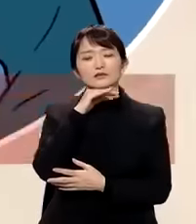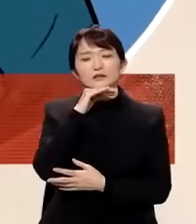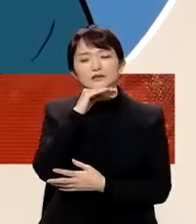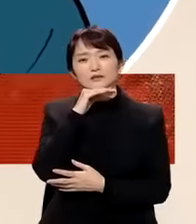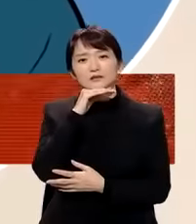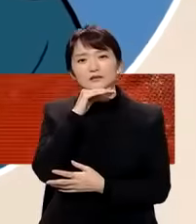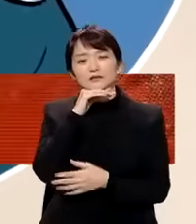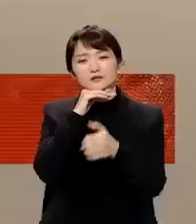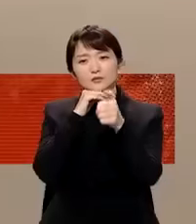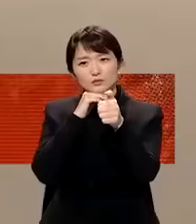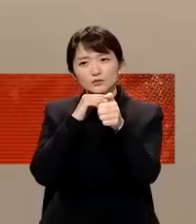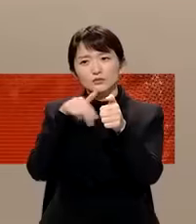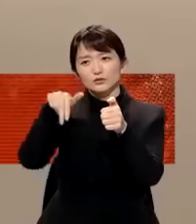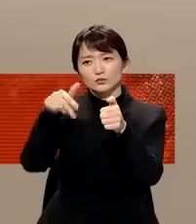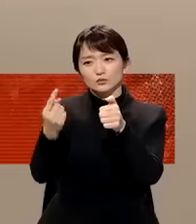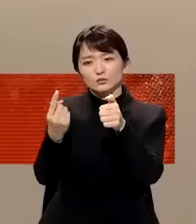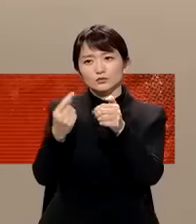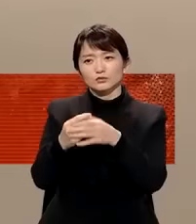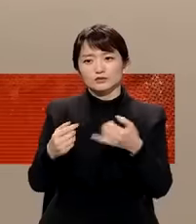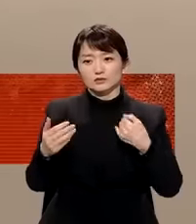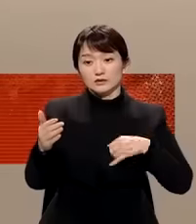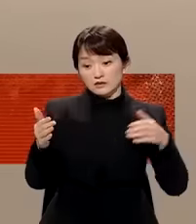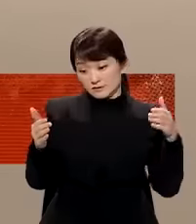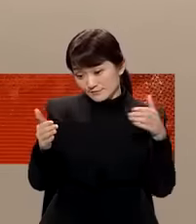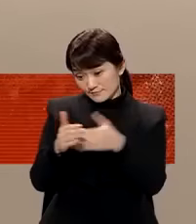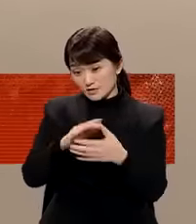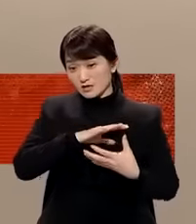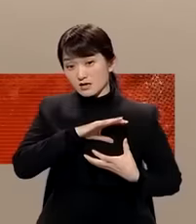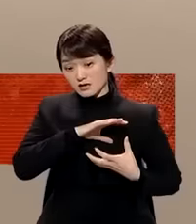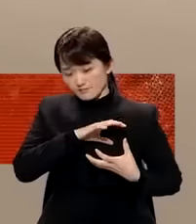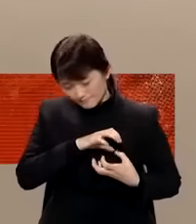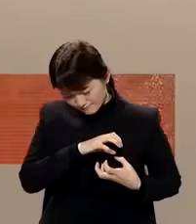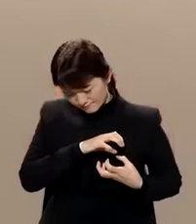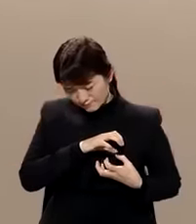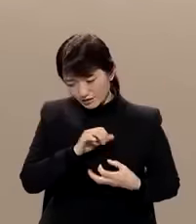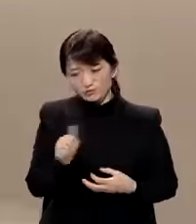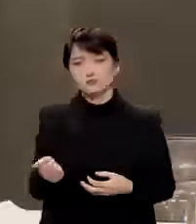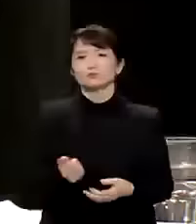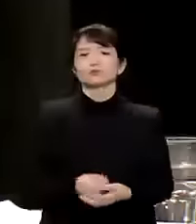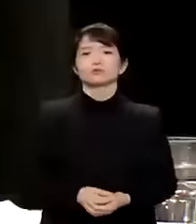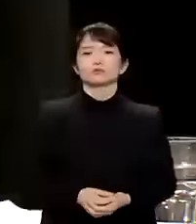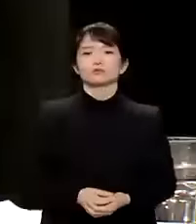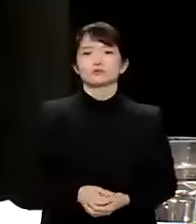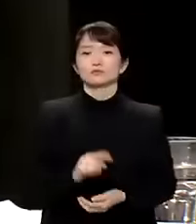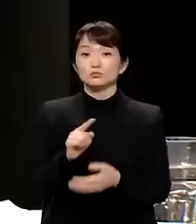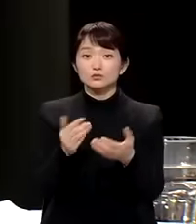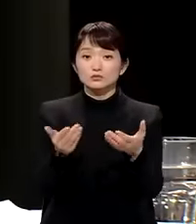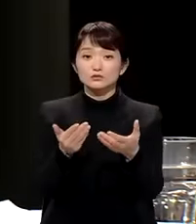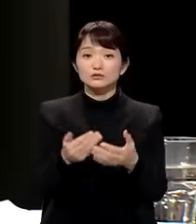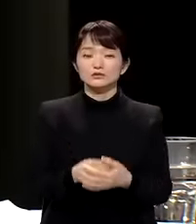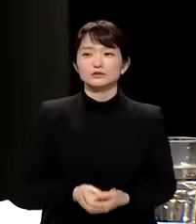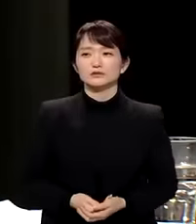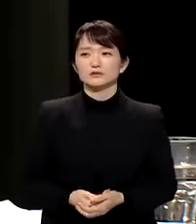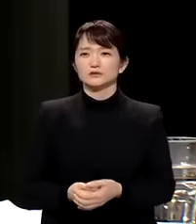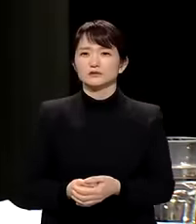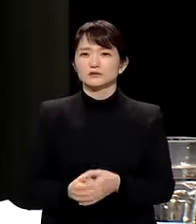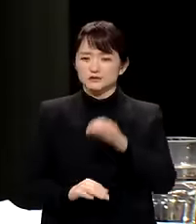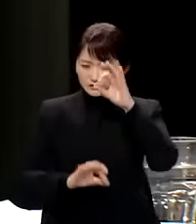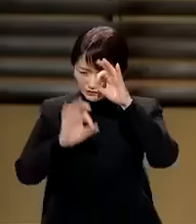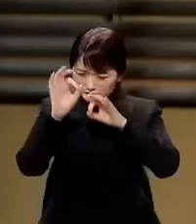씨였습니다이 딸이 도착했을 땐 이미 심정지 상태였습니다 무슨 일이었습니까 사실은 사고가